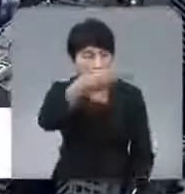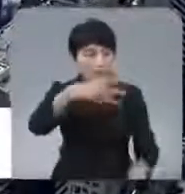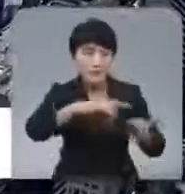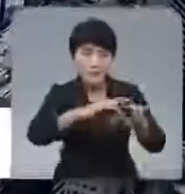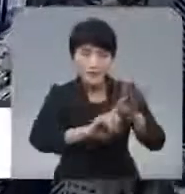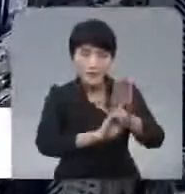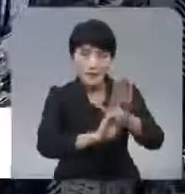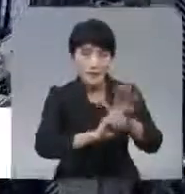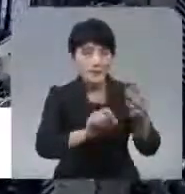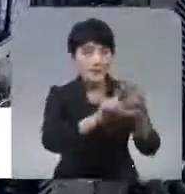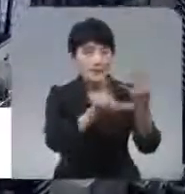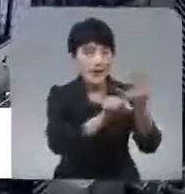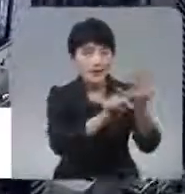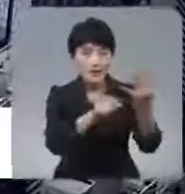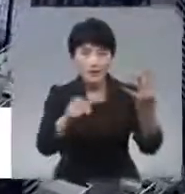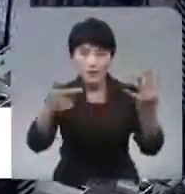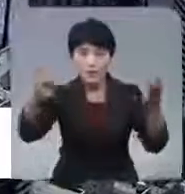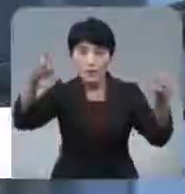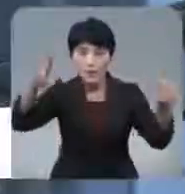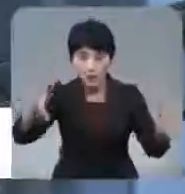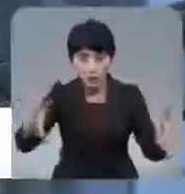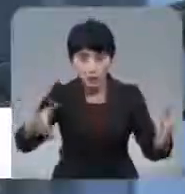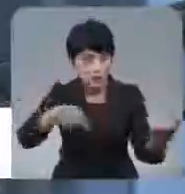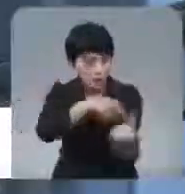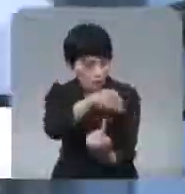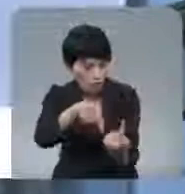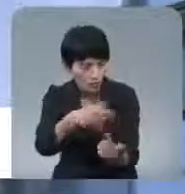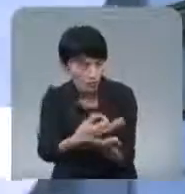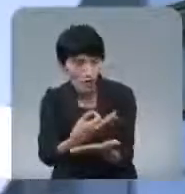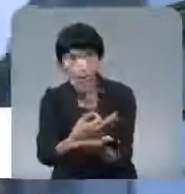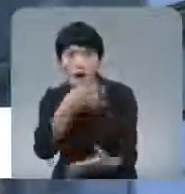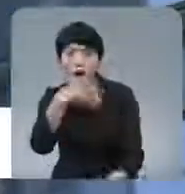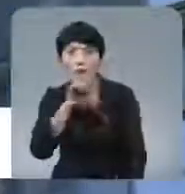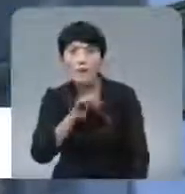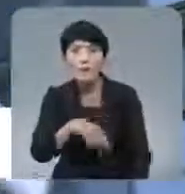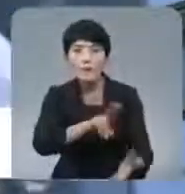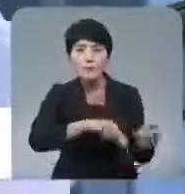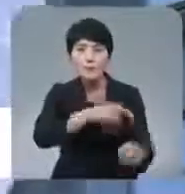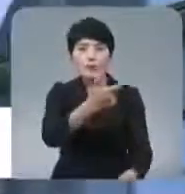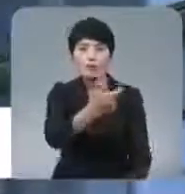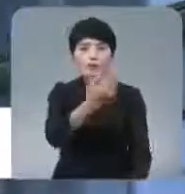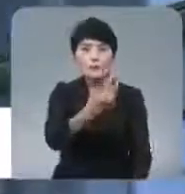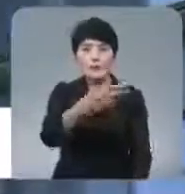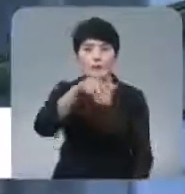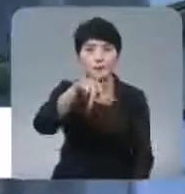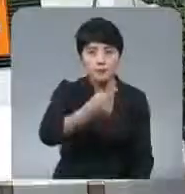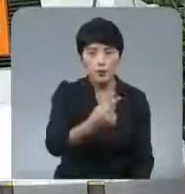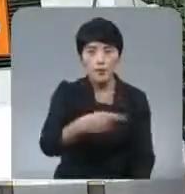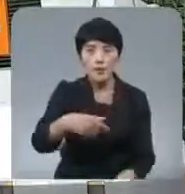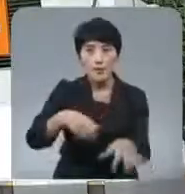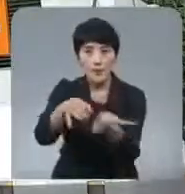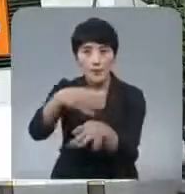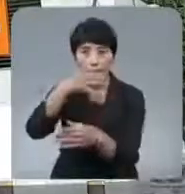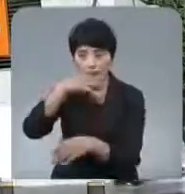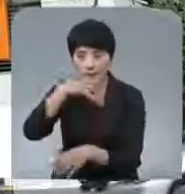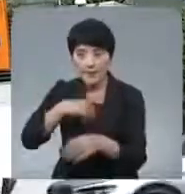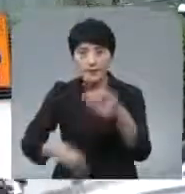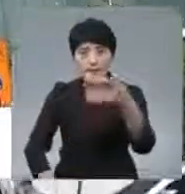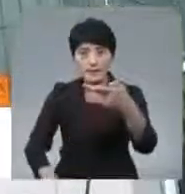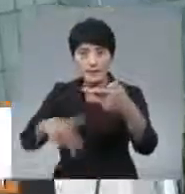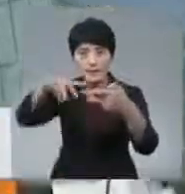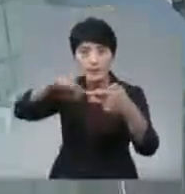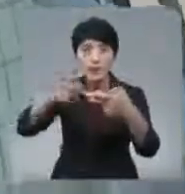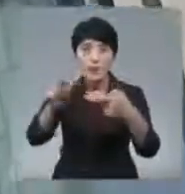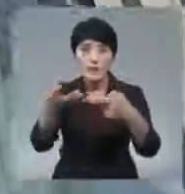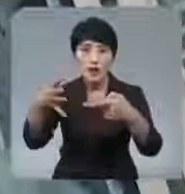Samsung Electronics a enregistré un bénéfice d'exploitation inattendu au deuxième trimestre avec 12 500 milliards de won,